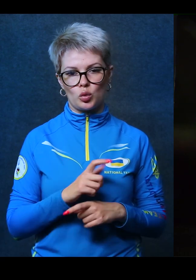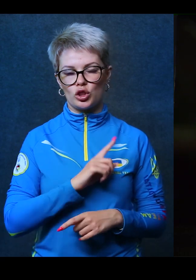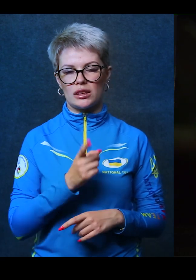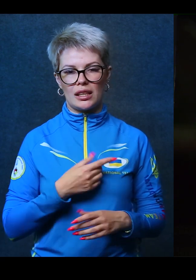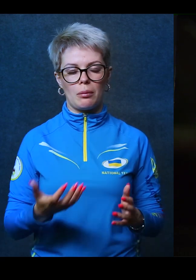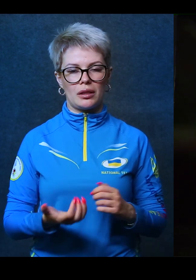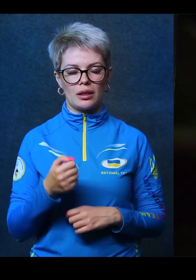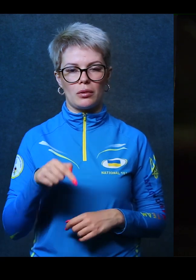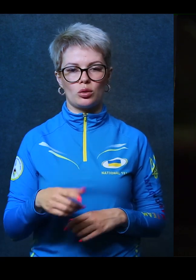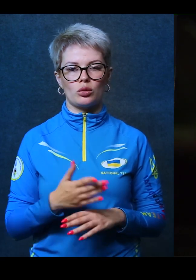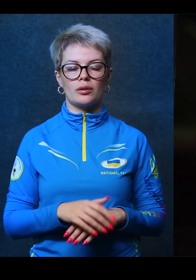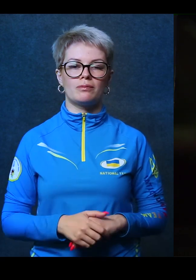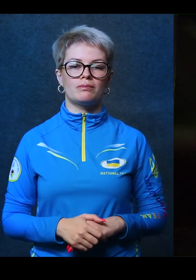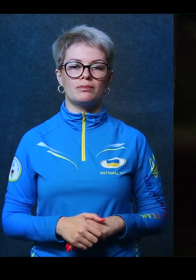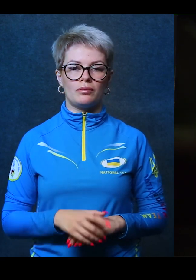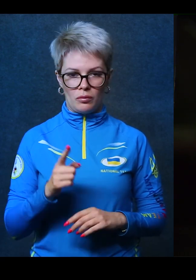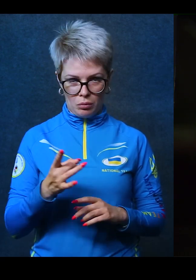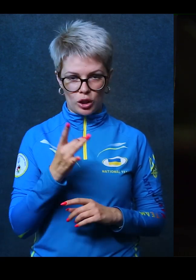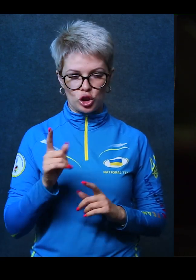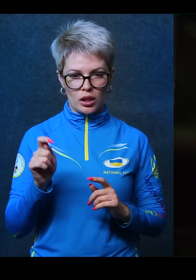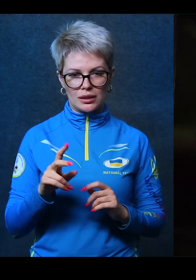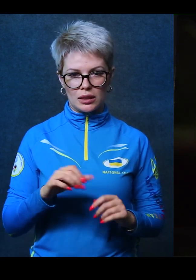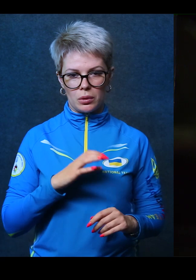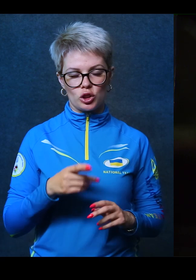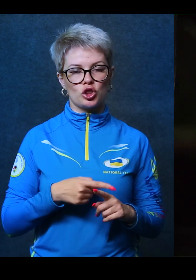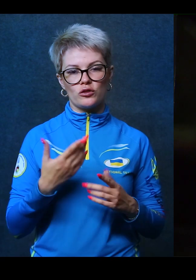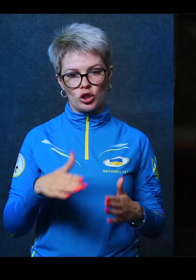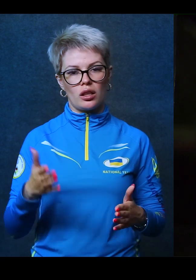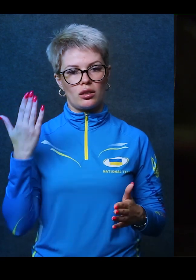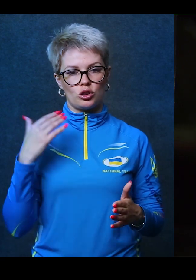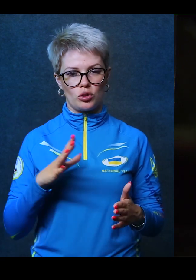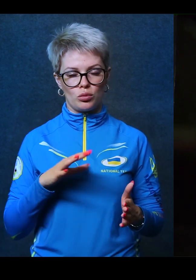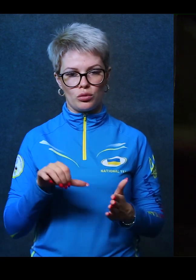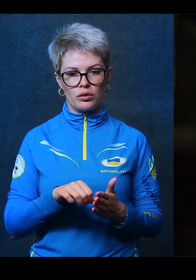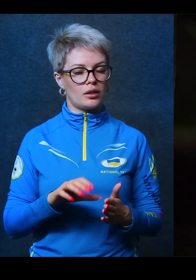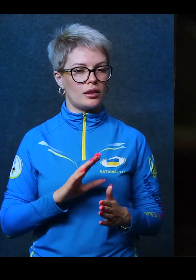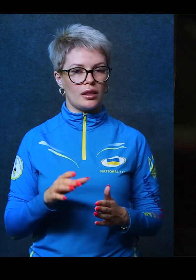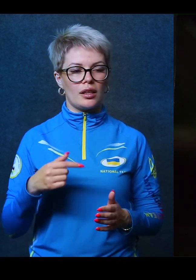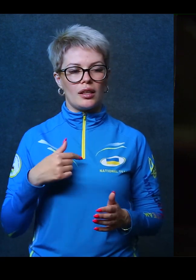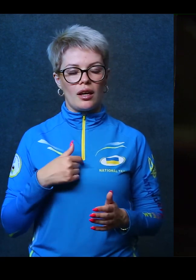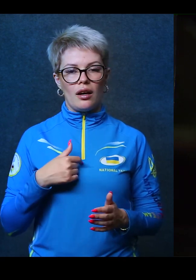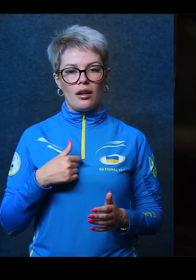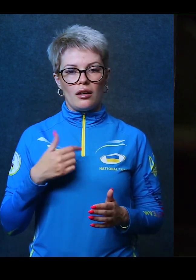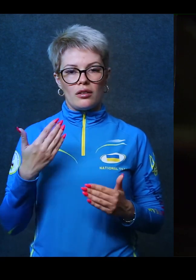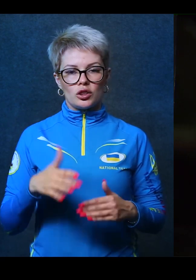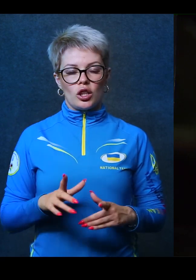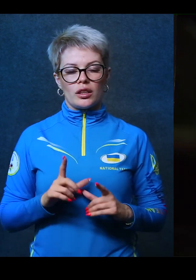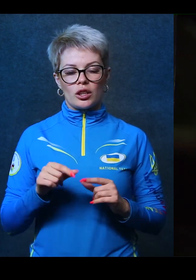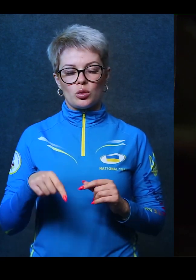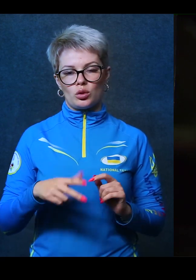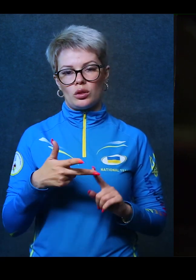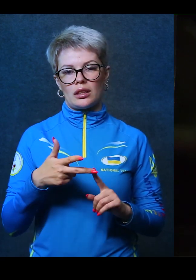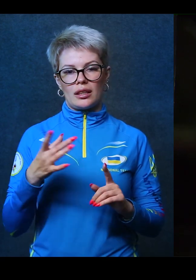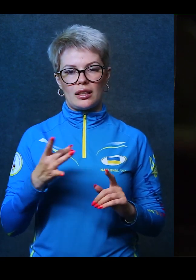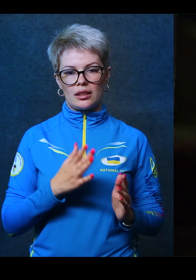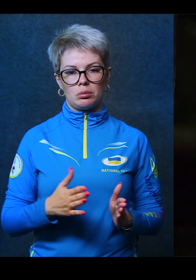сильна підтримка. Ти вперше раз на спартакіаді чи вже приймав участь? Ні, я вже їду сюди